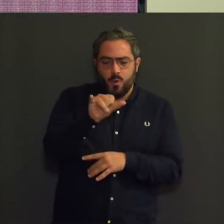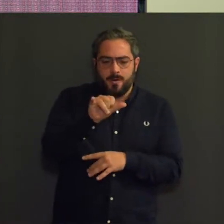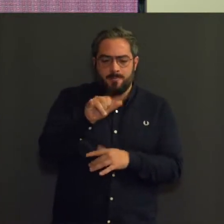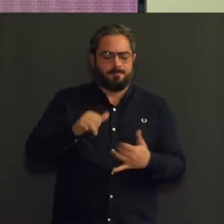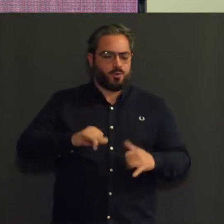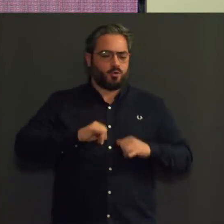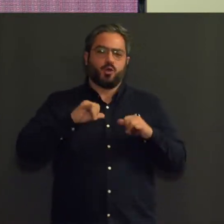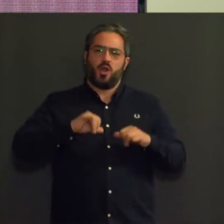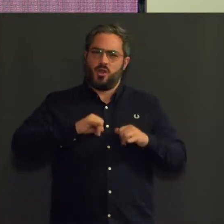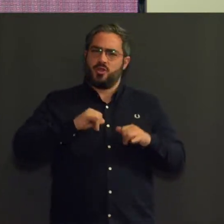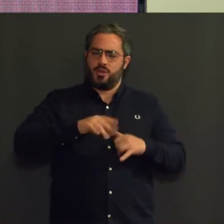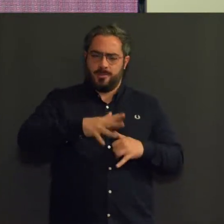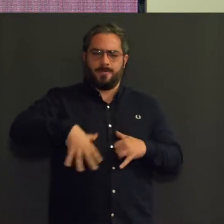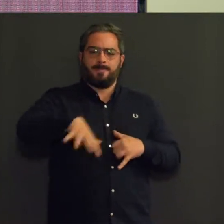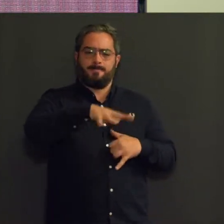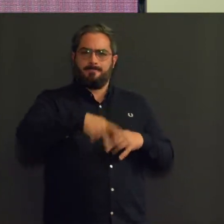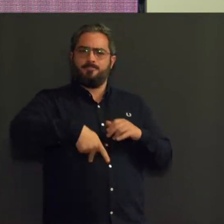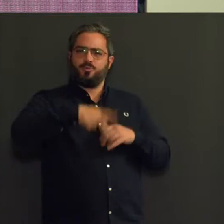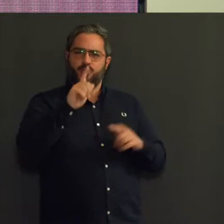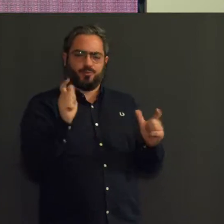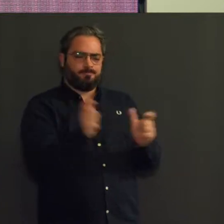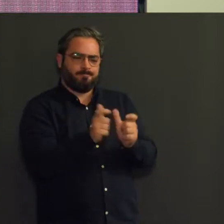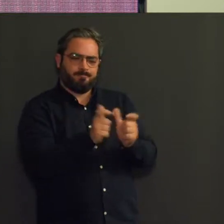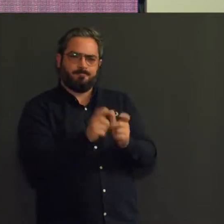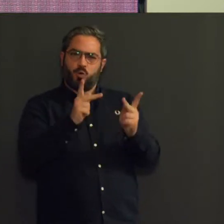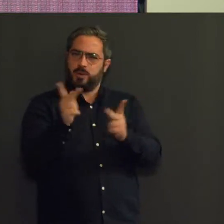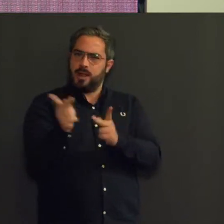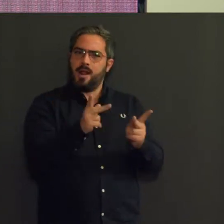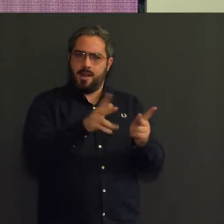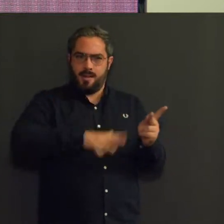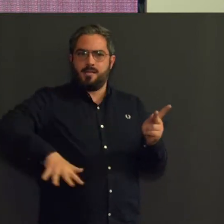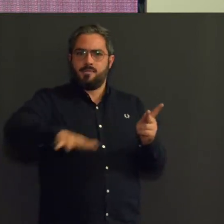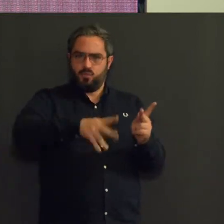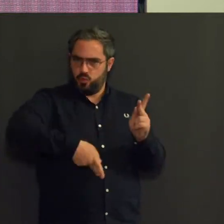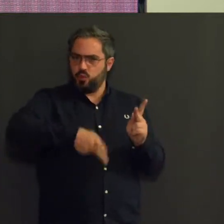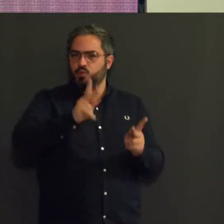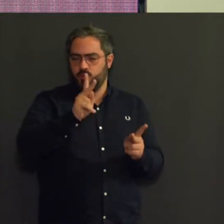population, tant des contaminés que des hospitalisés et